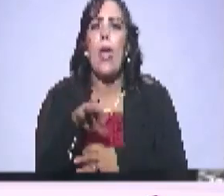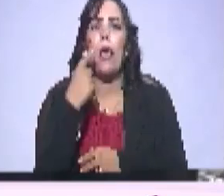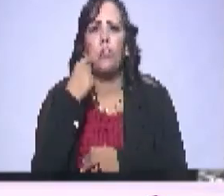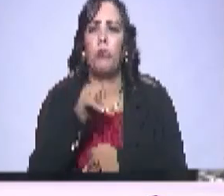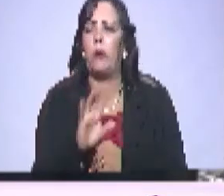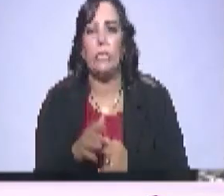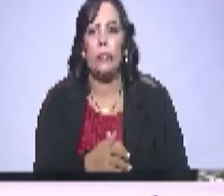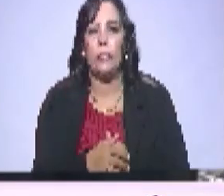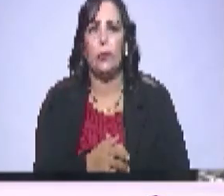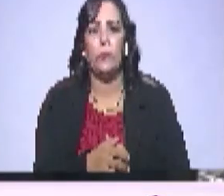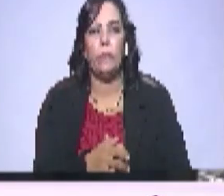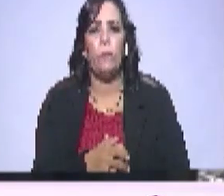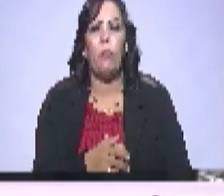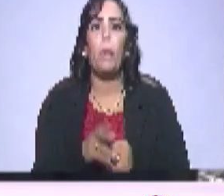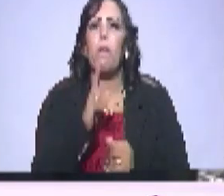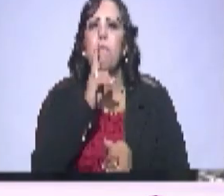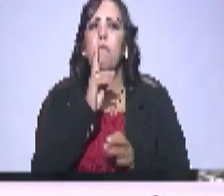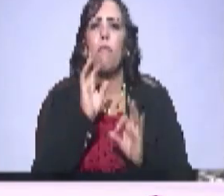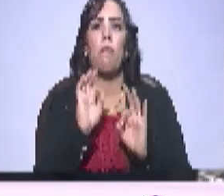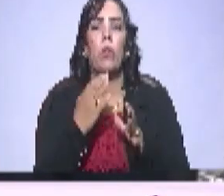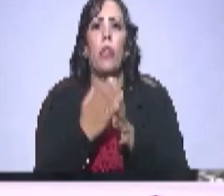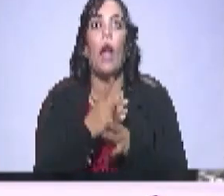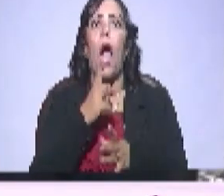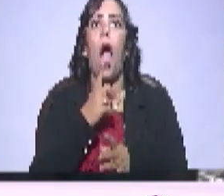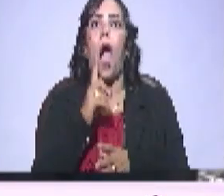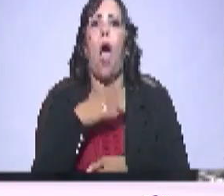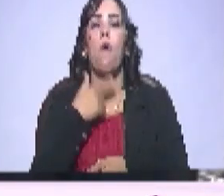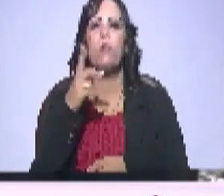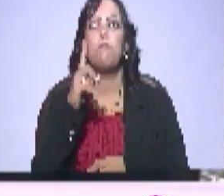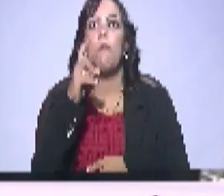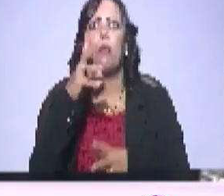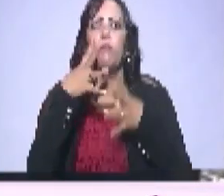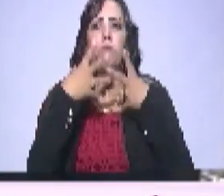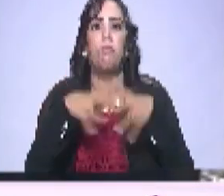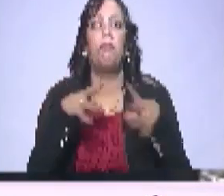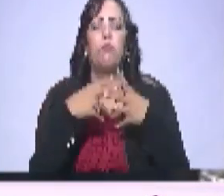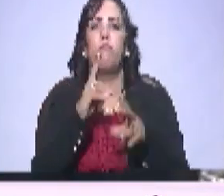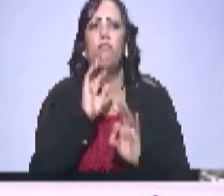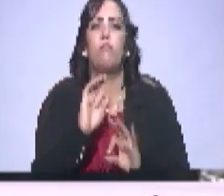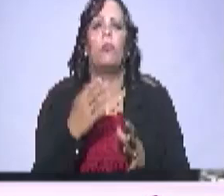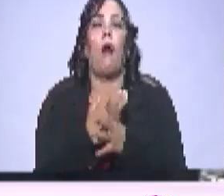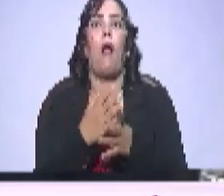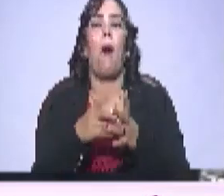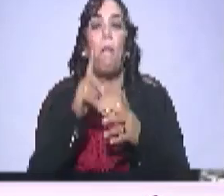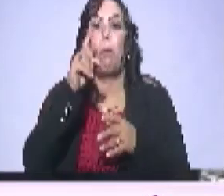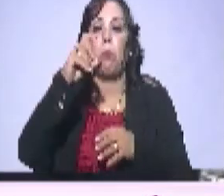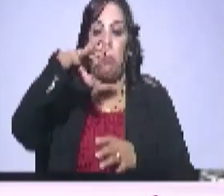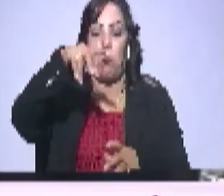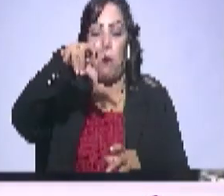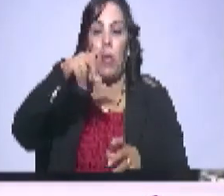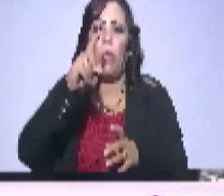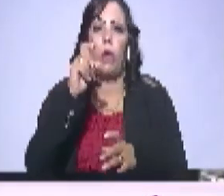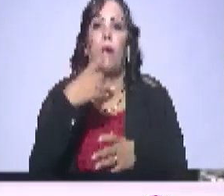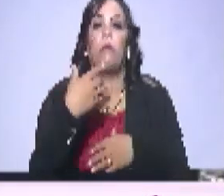كويس، وتنظيفه سهل، بس هو طبعا عايز ميه كتير. هي المفروض تتنضف تحت الميه؟ طبعا.